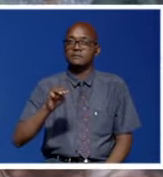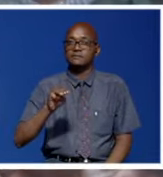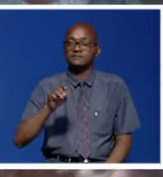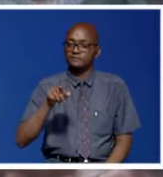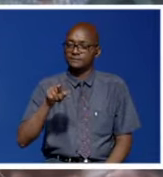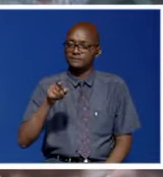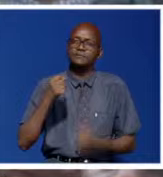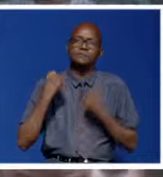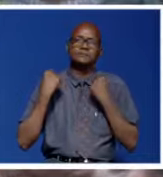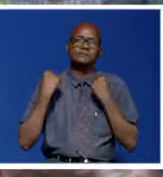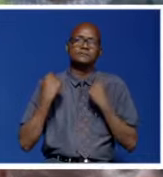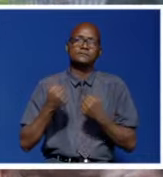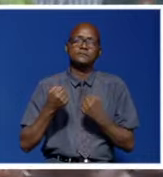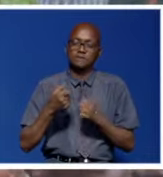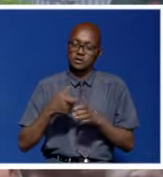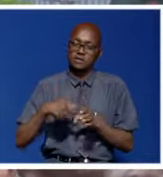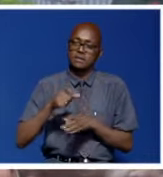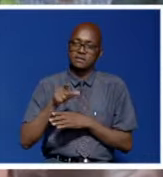kuongeza juhudi